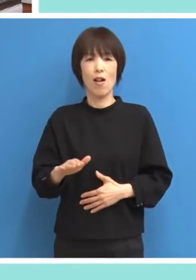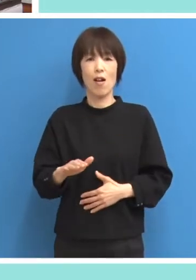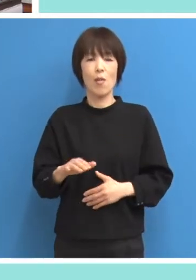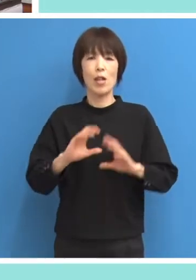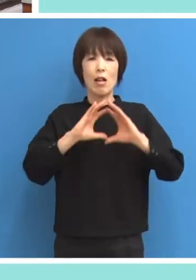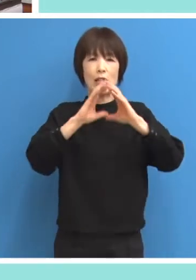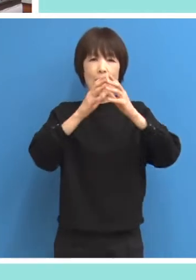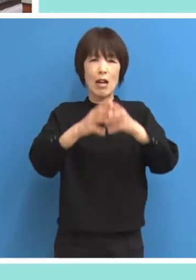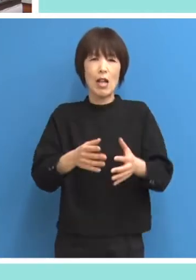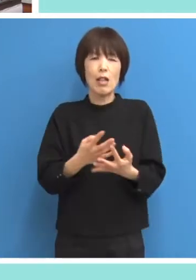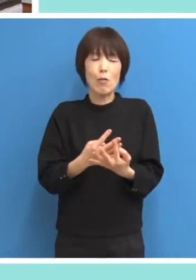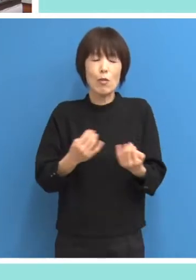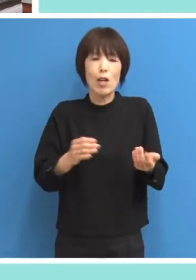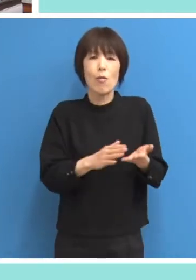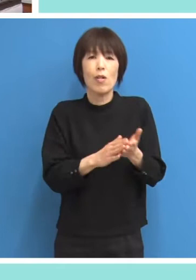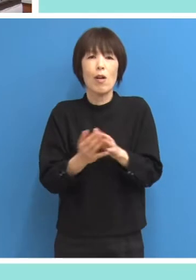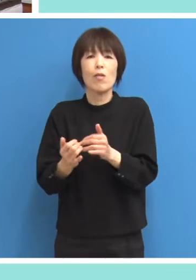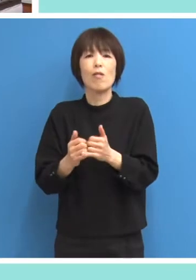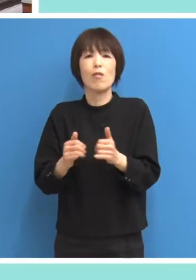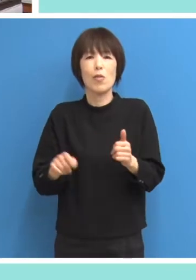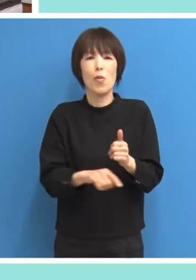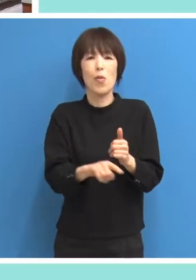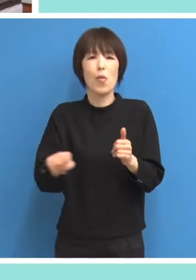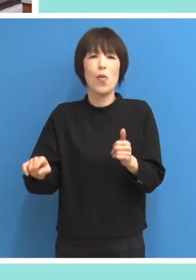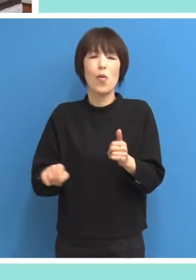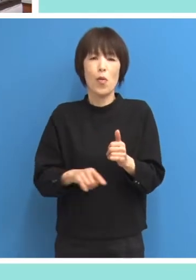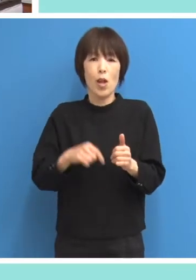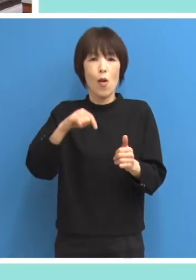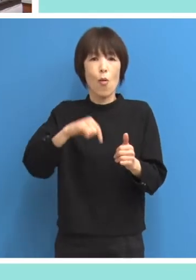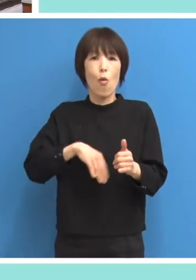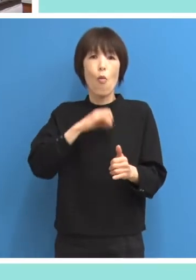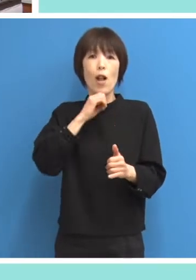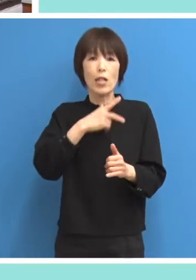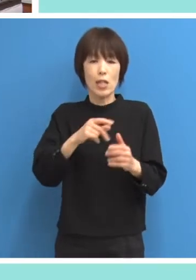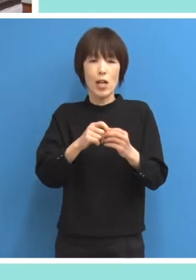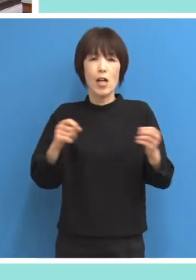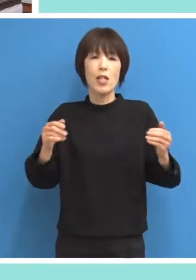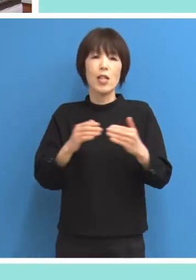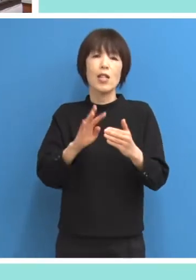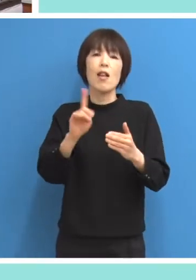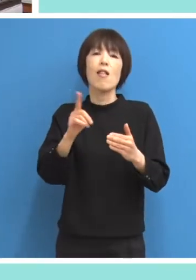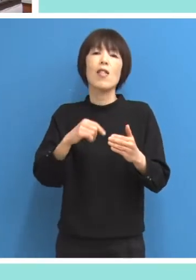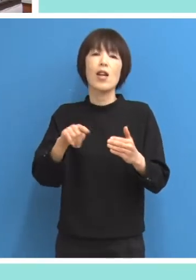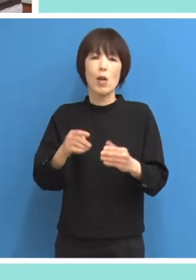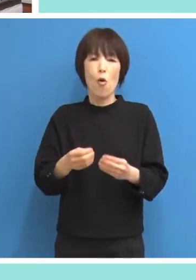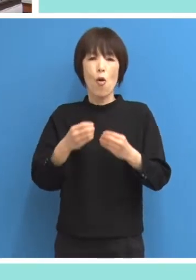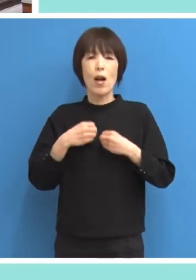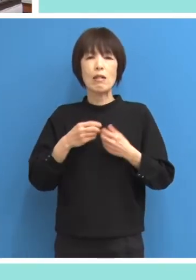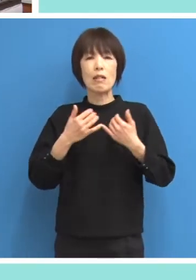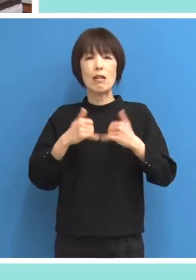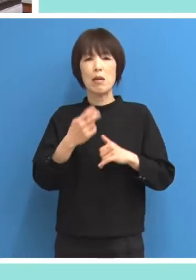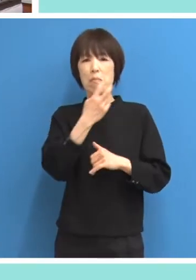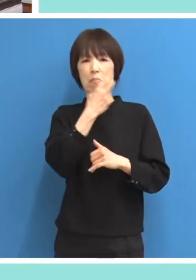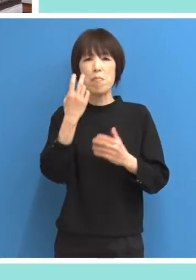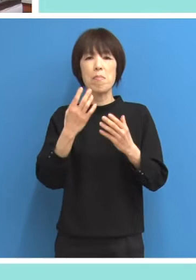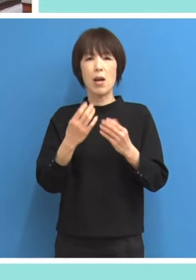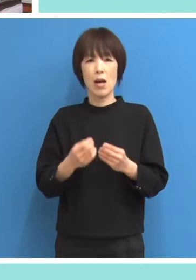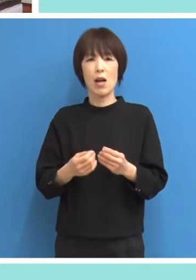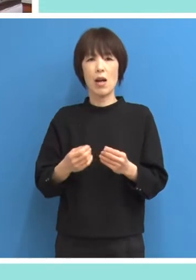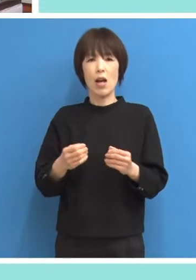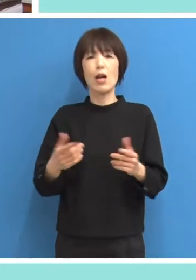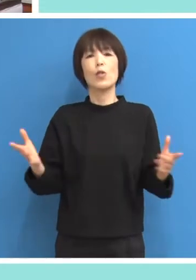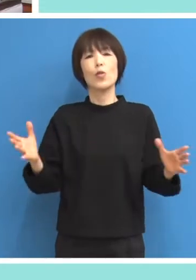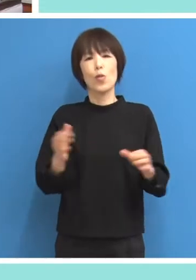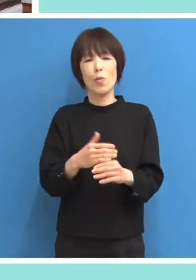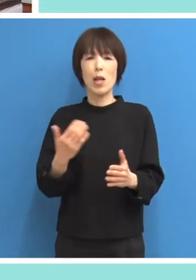また世界中で多くの被害者が出て、大村市内、長崎県内でも感染者が確認され、まだまだ収